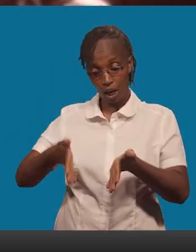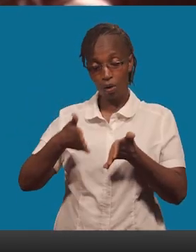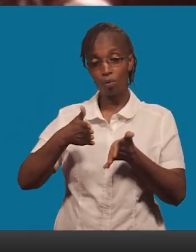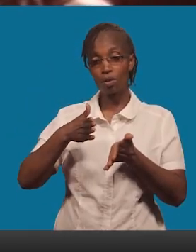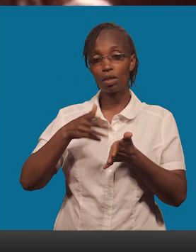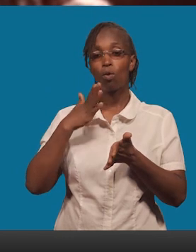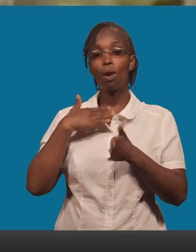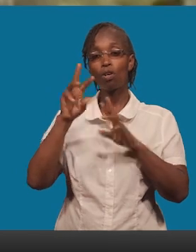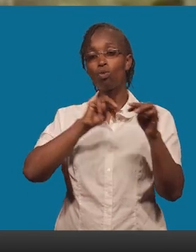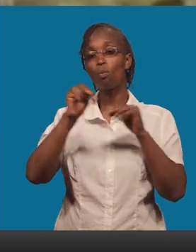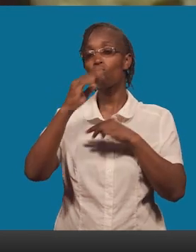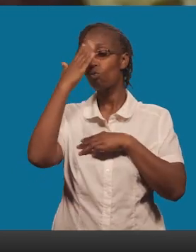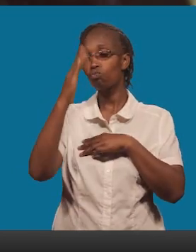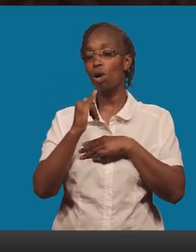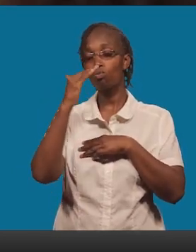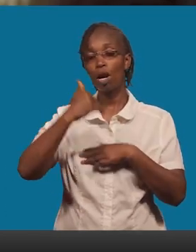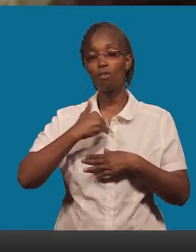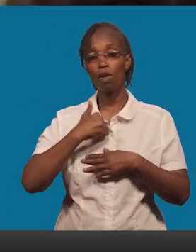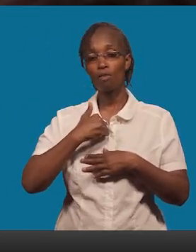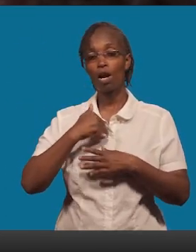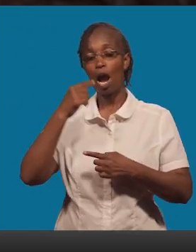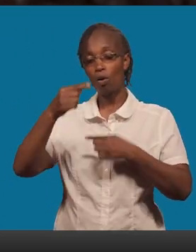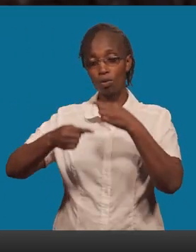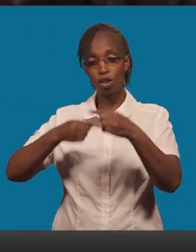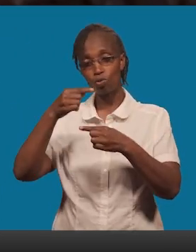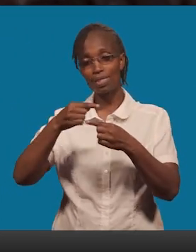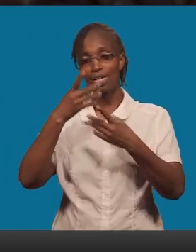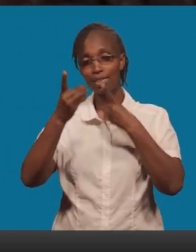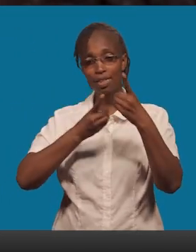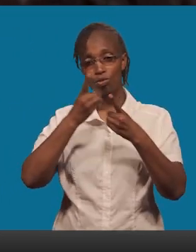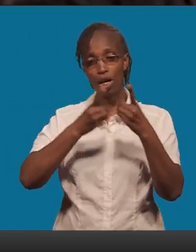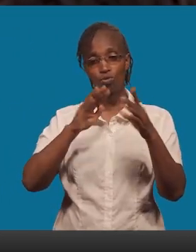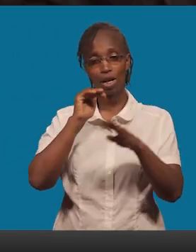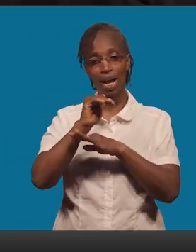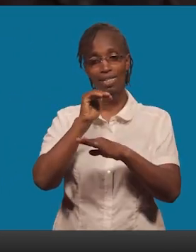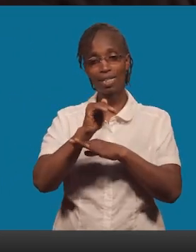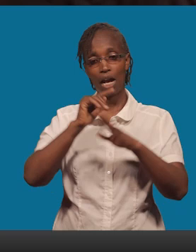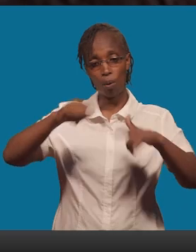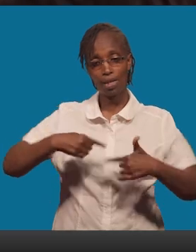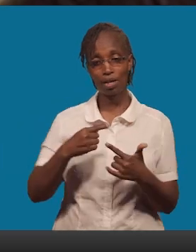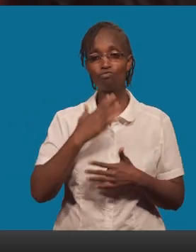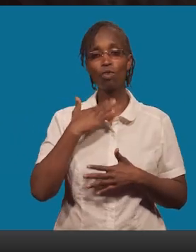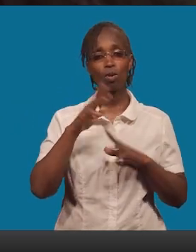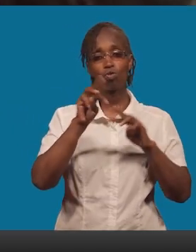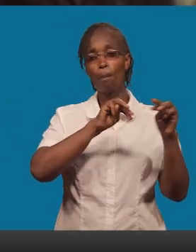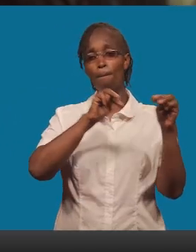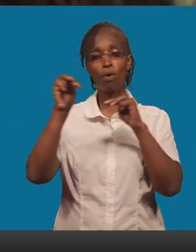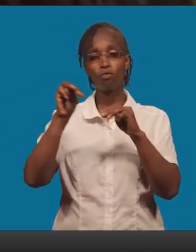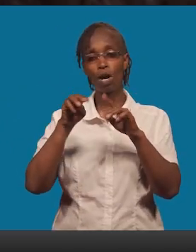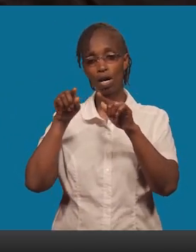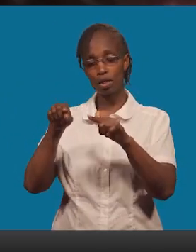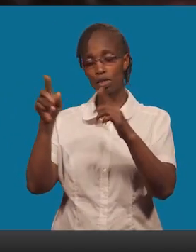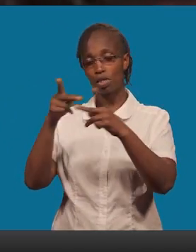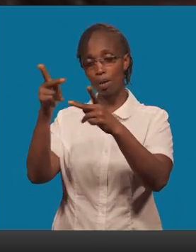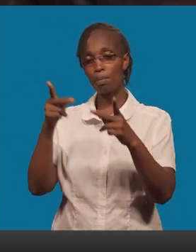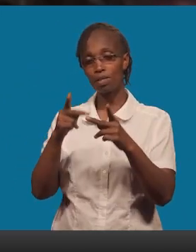nini wanasema wahamise? We have had an ongoing discussion with the judiciary and asking ourselves, can we relocate the premises of